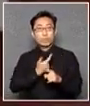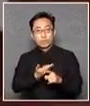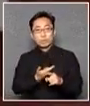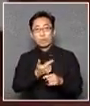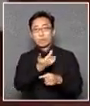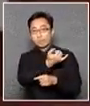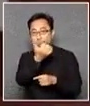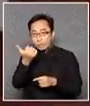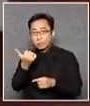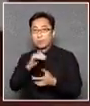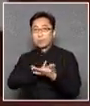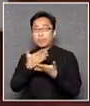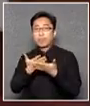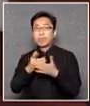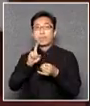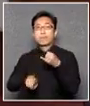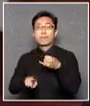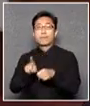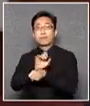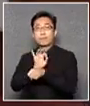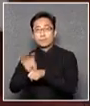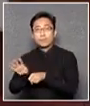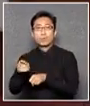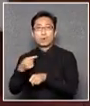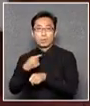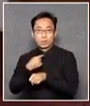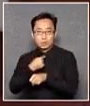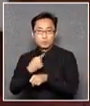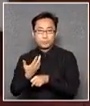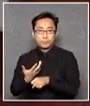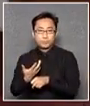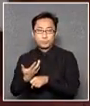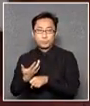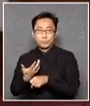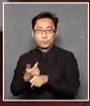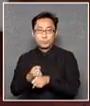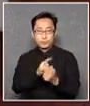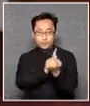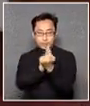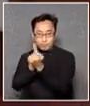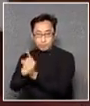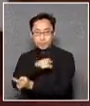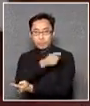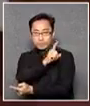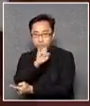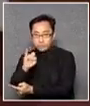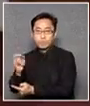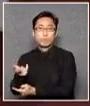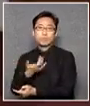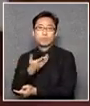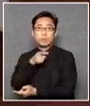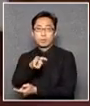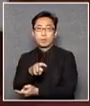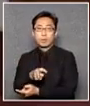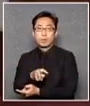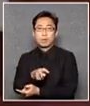維，但係我剩低幾分鐘嘅時間，我真係冇辦法即係去逐一去批判呢啲人，係咪？話你有幾